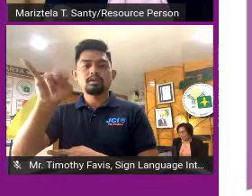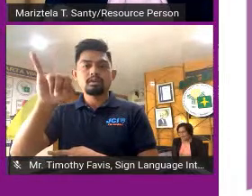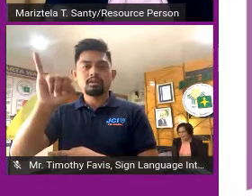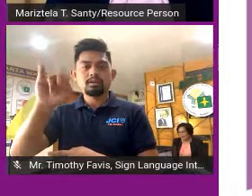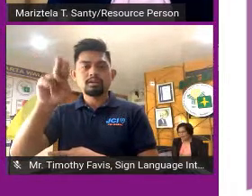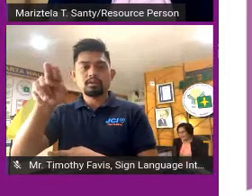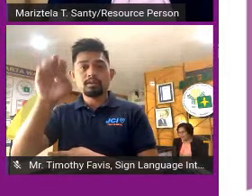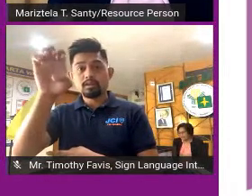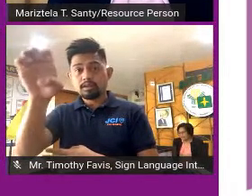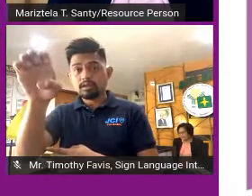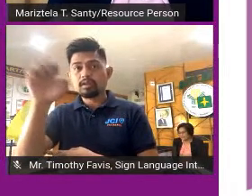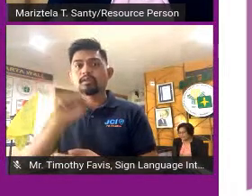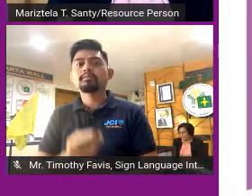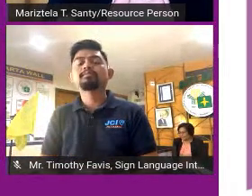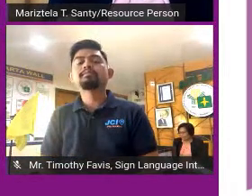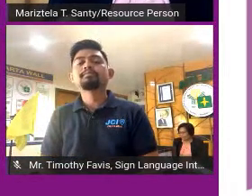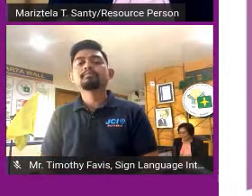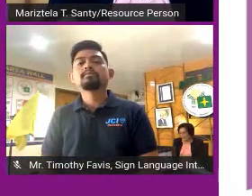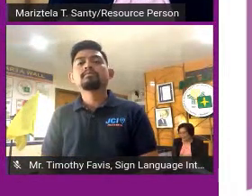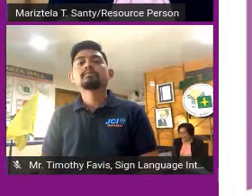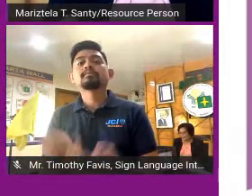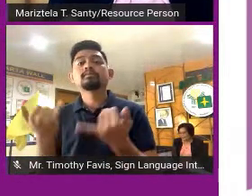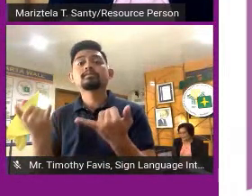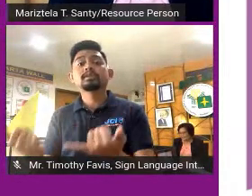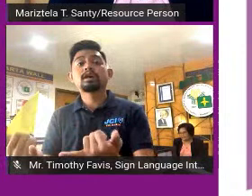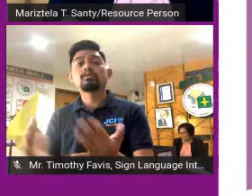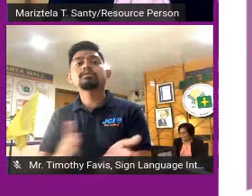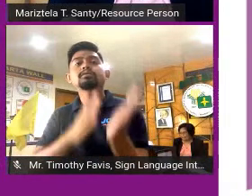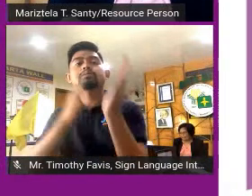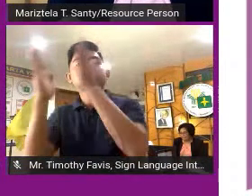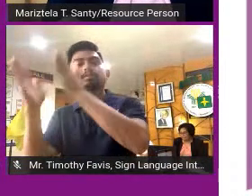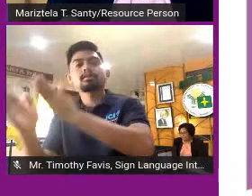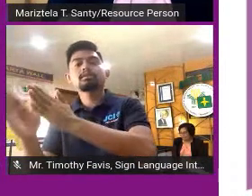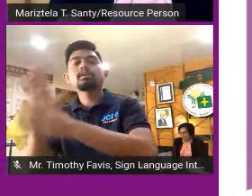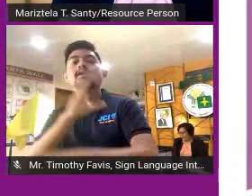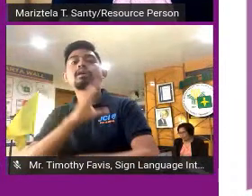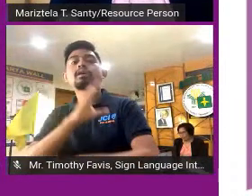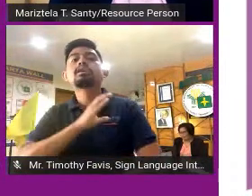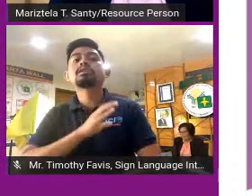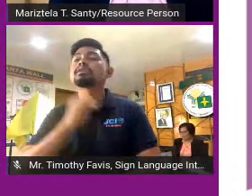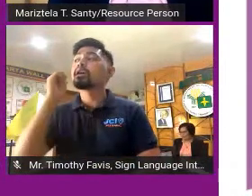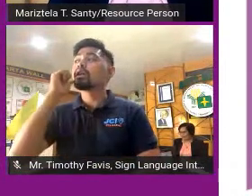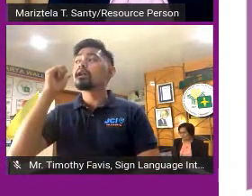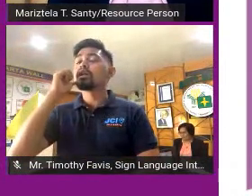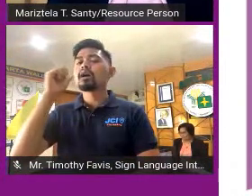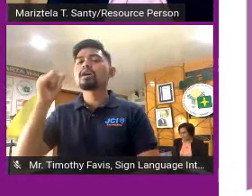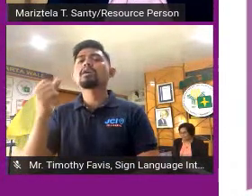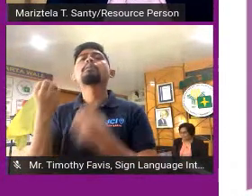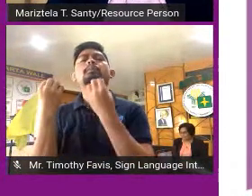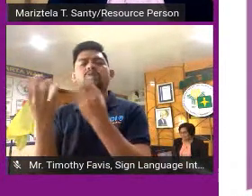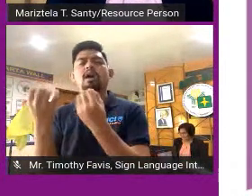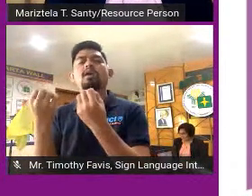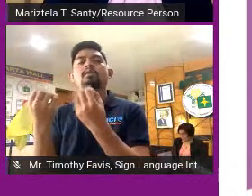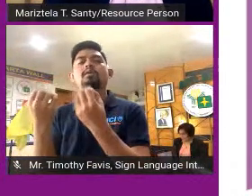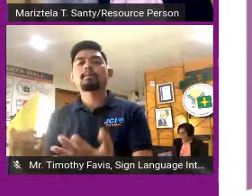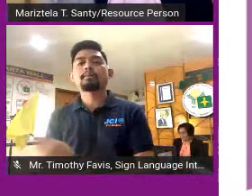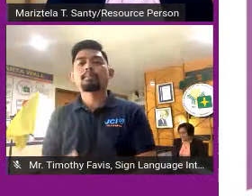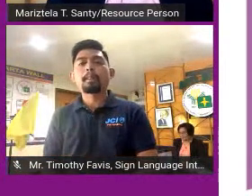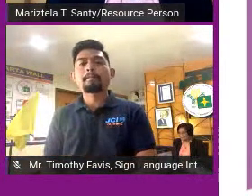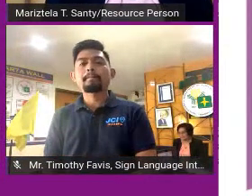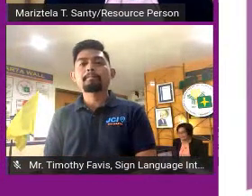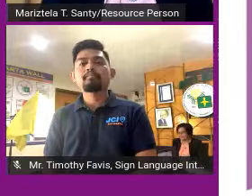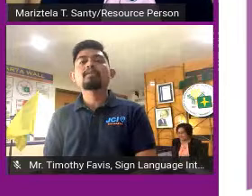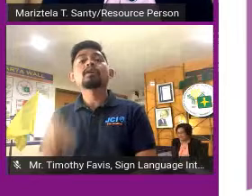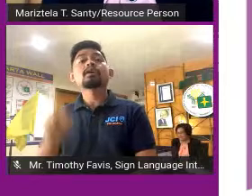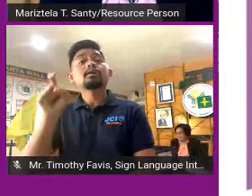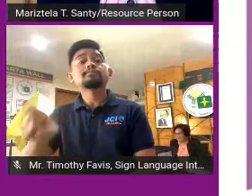Ito po ang mga characteristics naman ng mga lalaki, though marami po ito. Mali pala sa spelling.